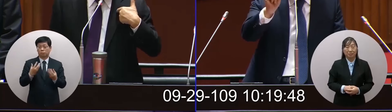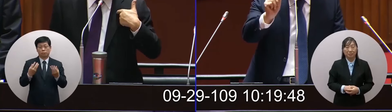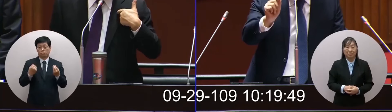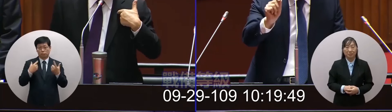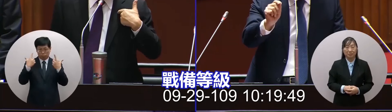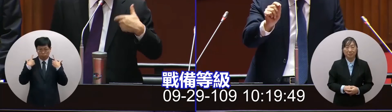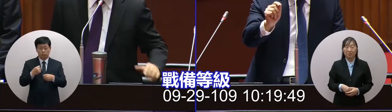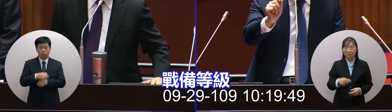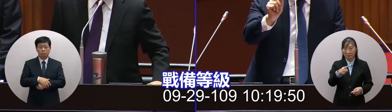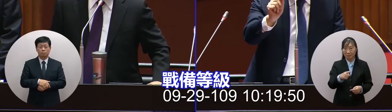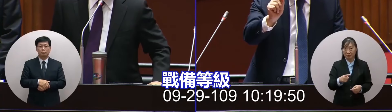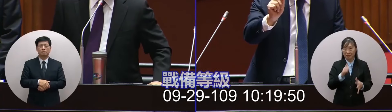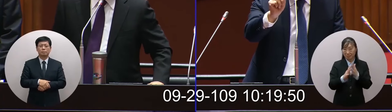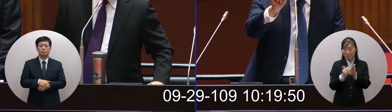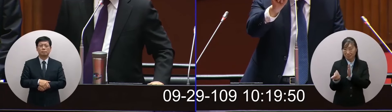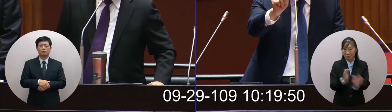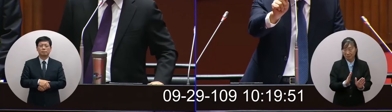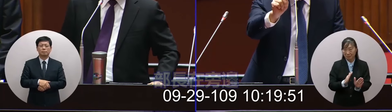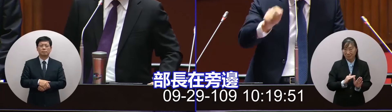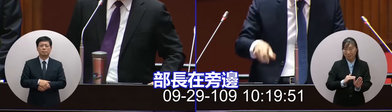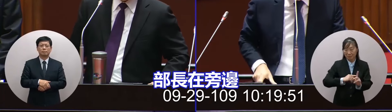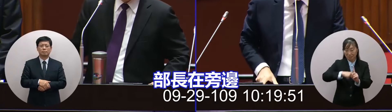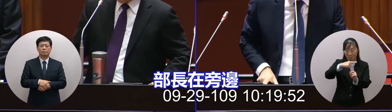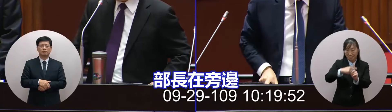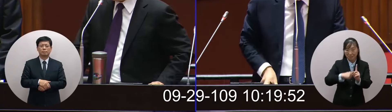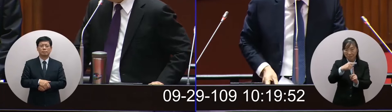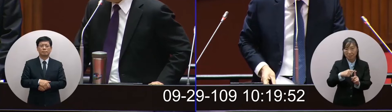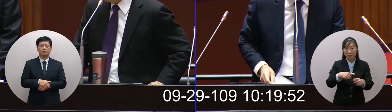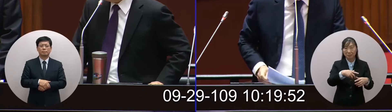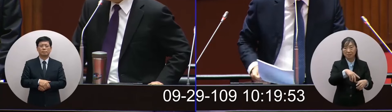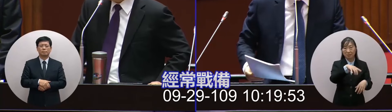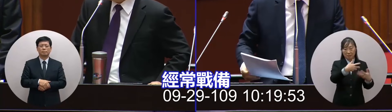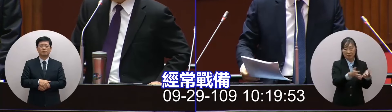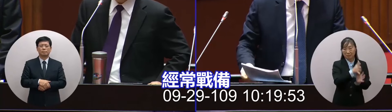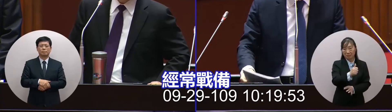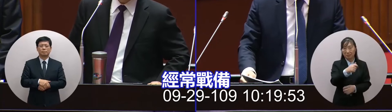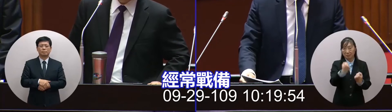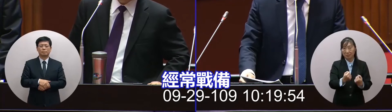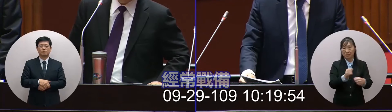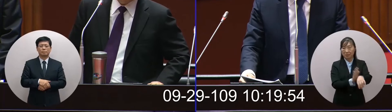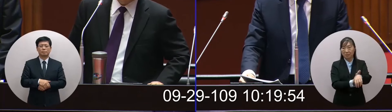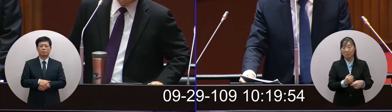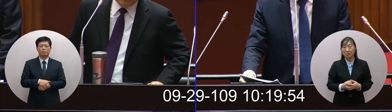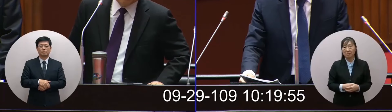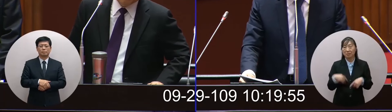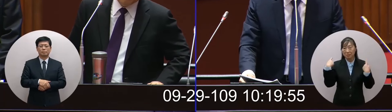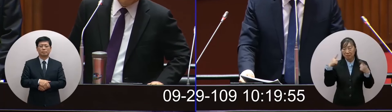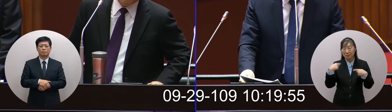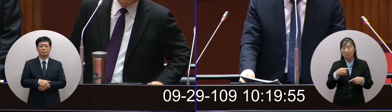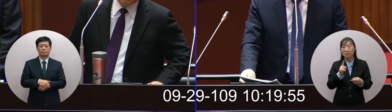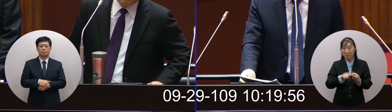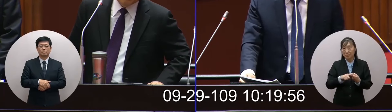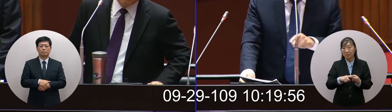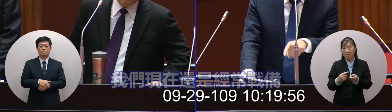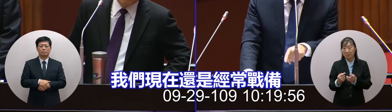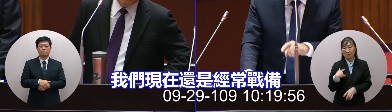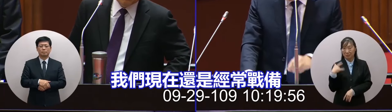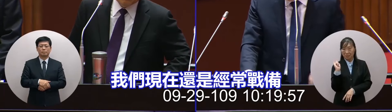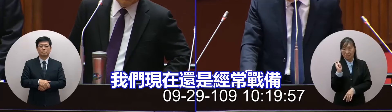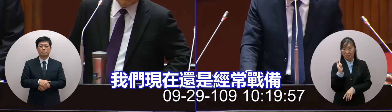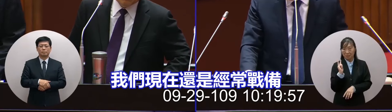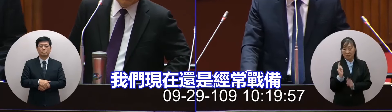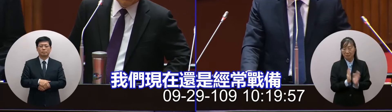我讲的 战备等级，部长在旁边，啊，经常战备，对不对？我